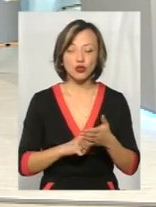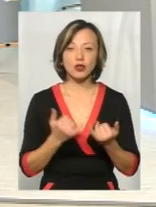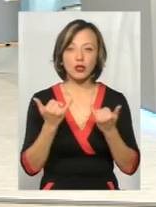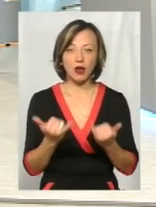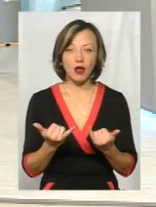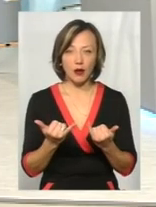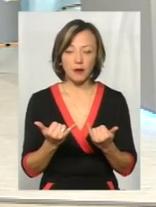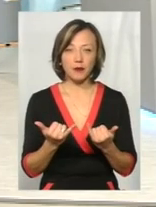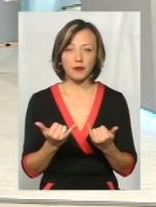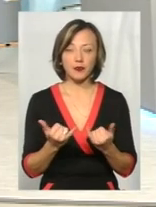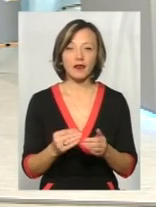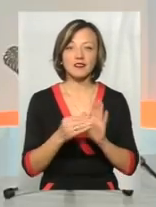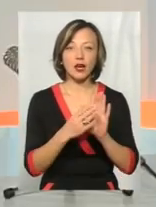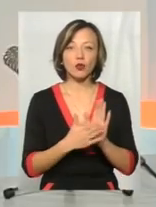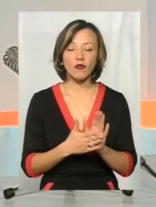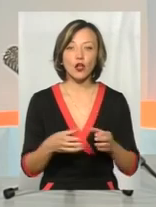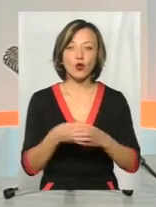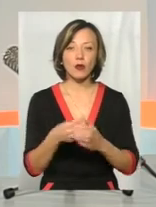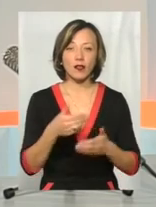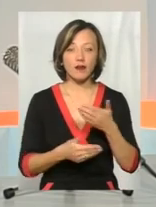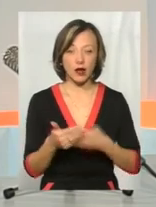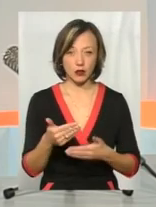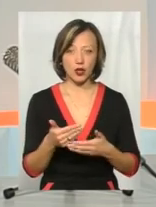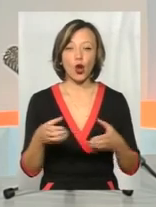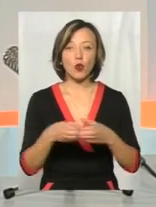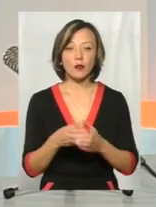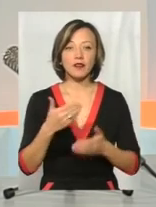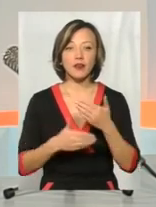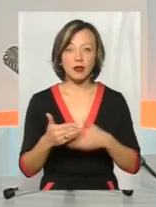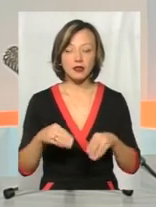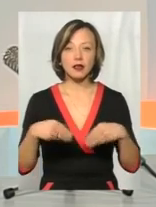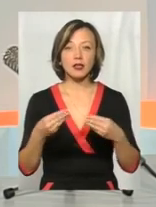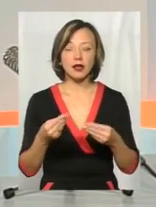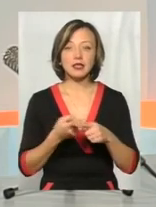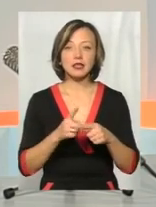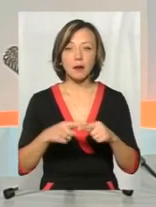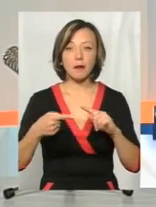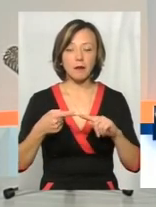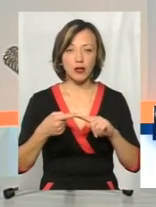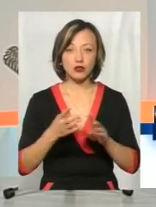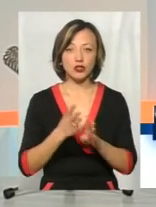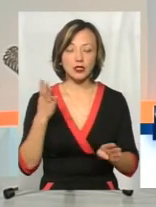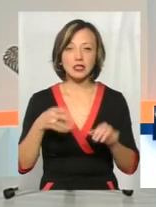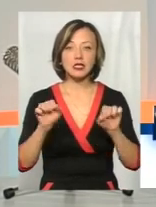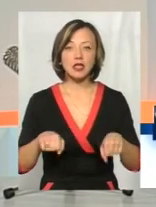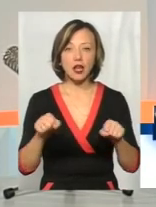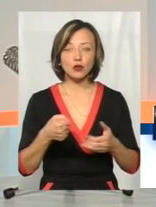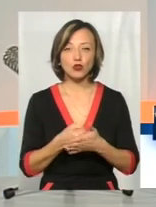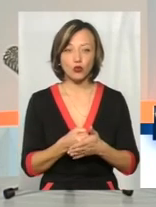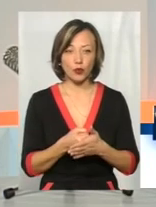для встановлення групи інвалідності. Група інвалідності – це, перш за все, здатність